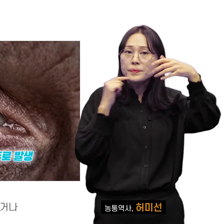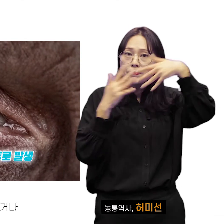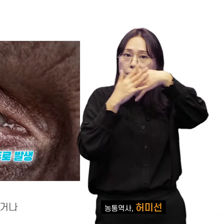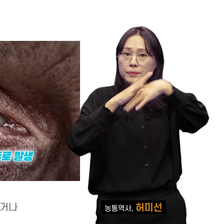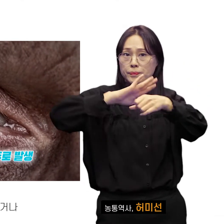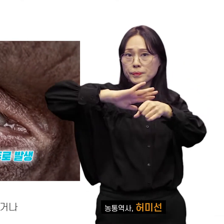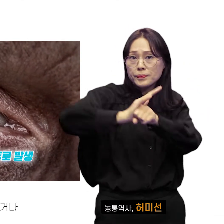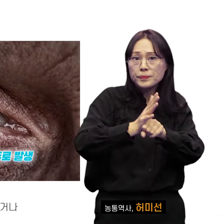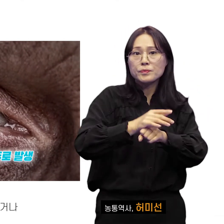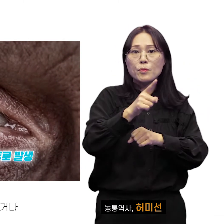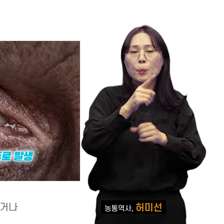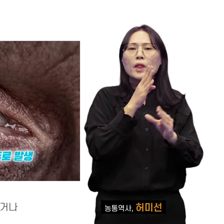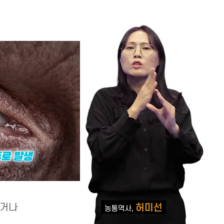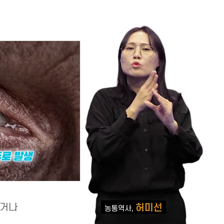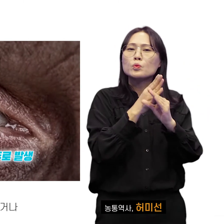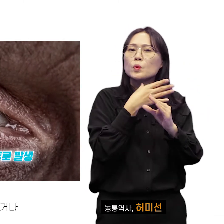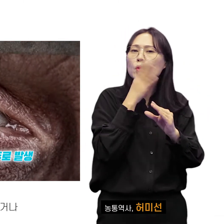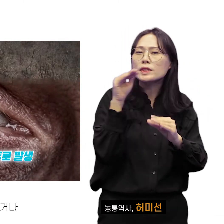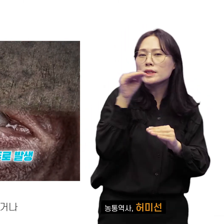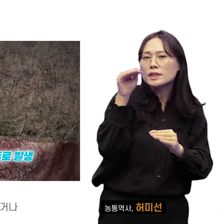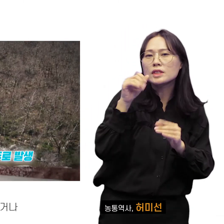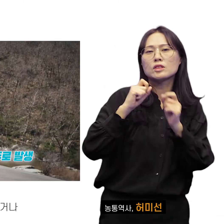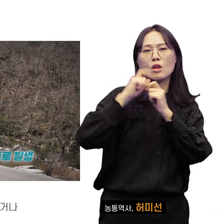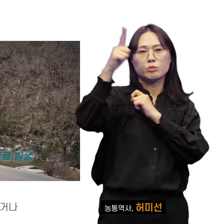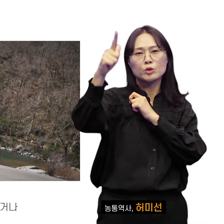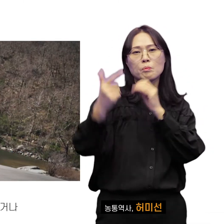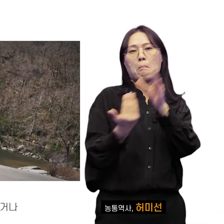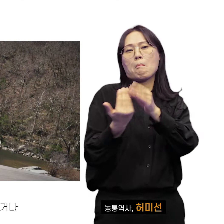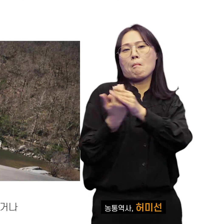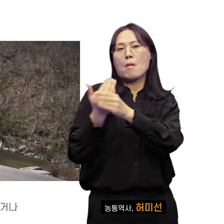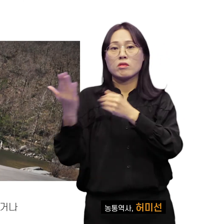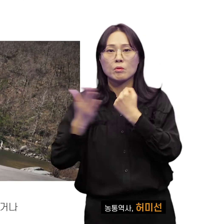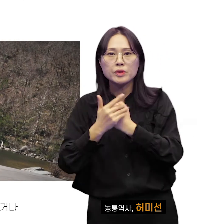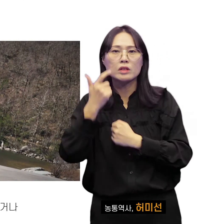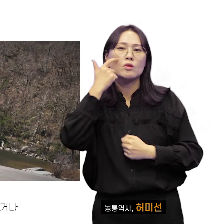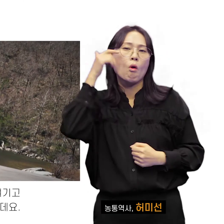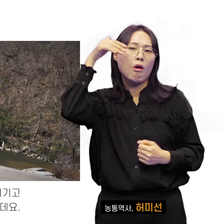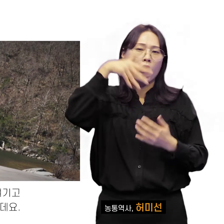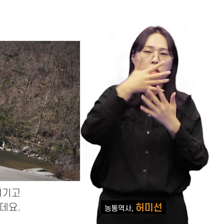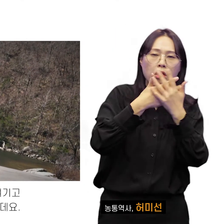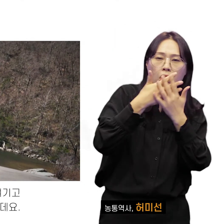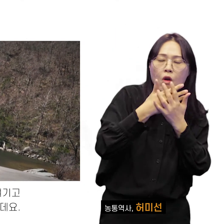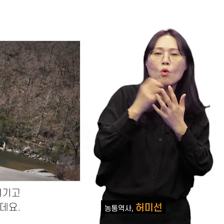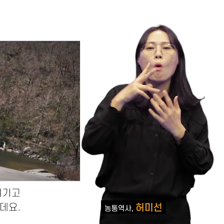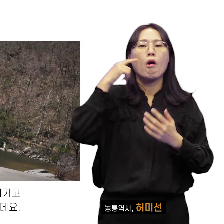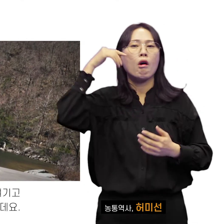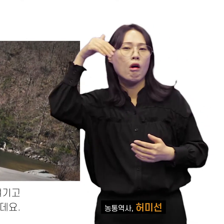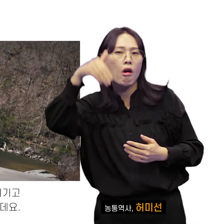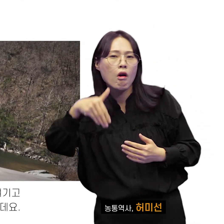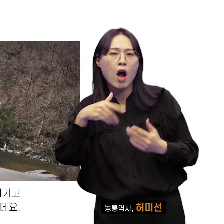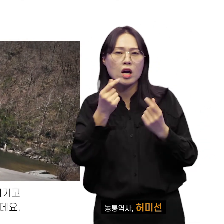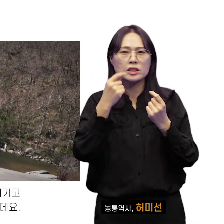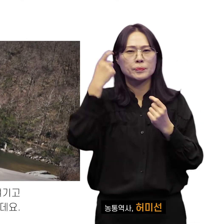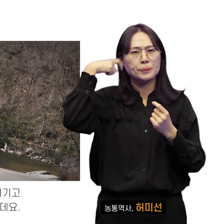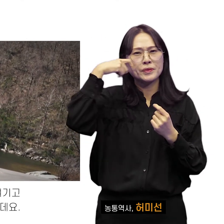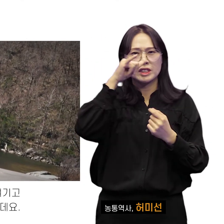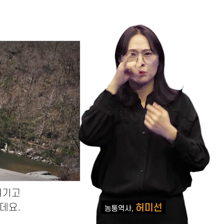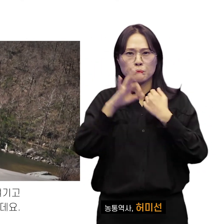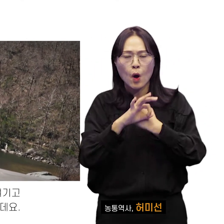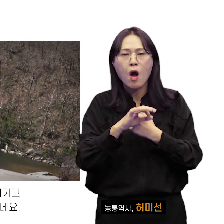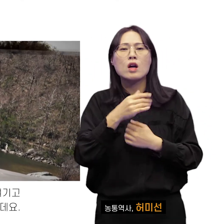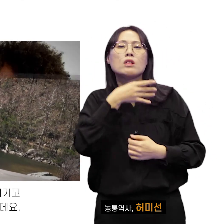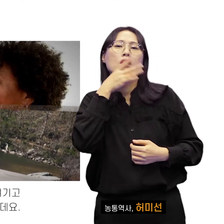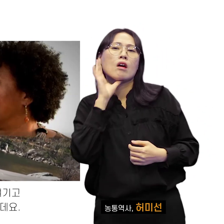망막 혈관 폐쇄는 장년층에서 주로 발생하기 때문에 시력이 흐려지거나 시력 감퇴와 같은 증상을 노안으로